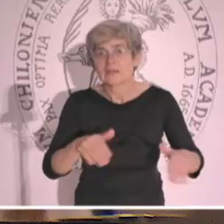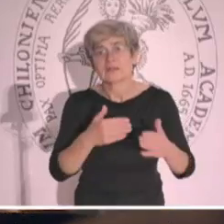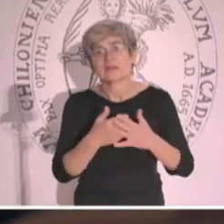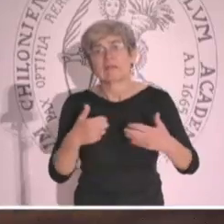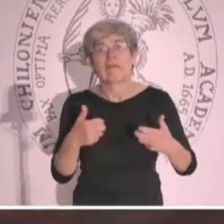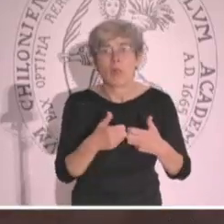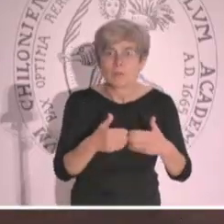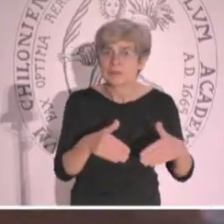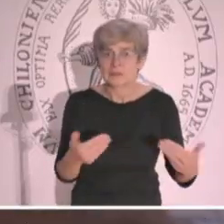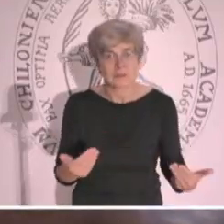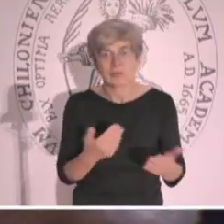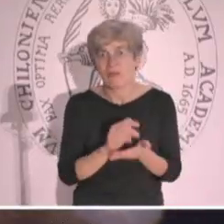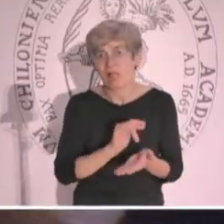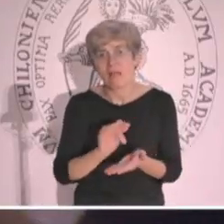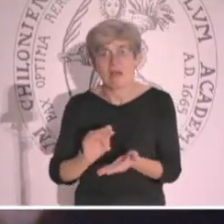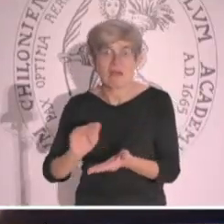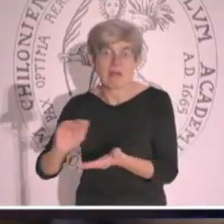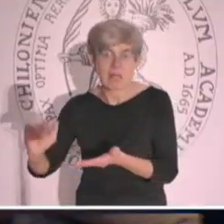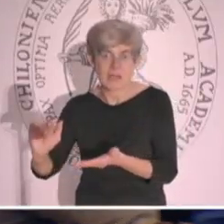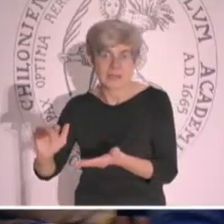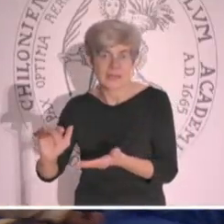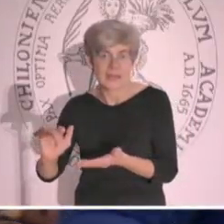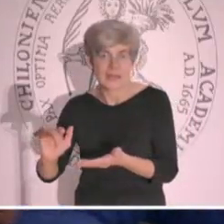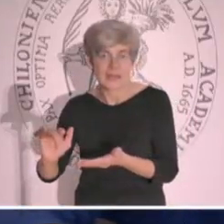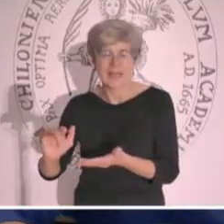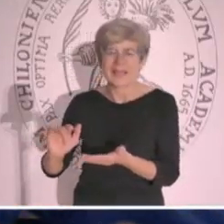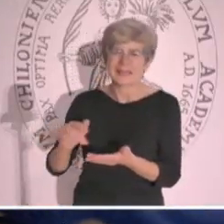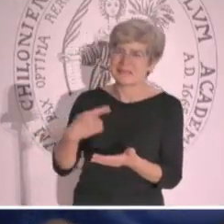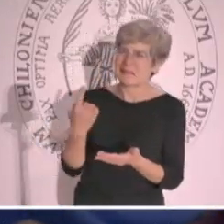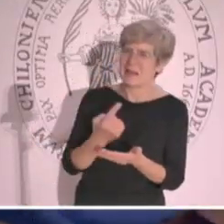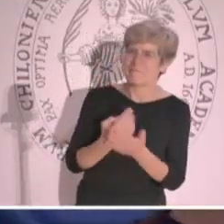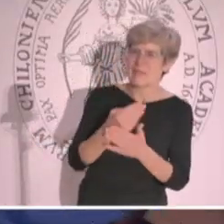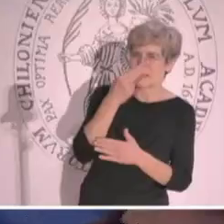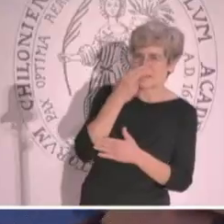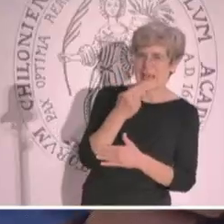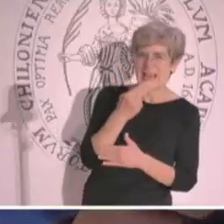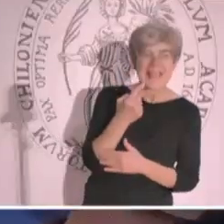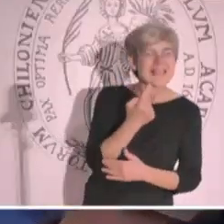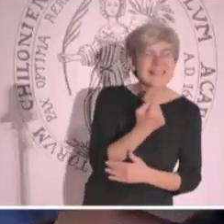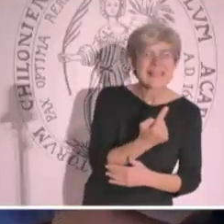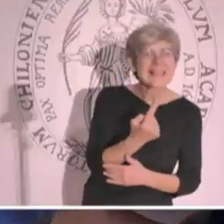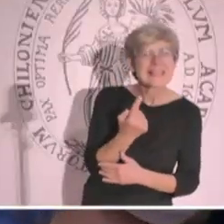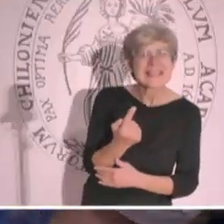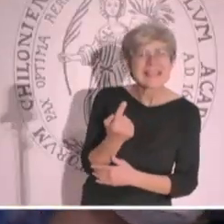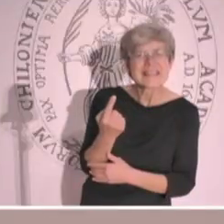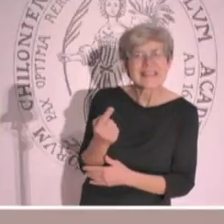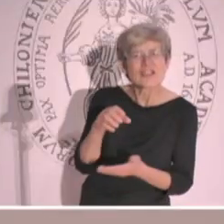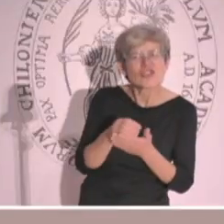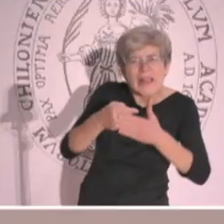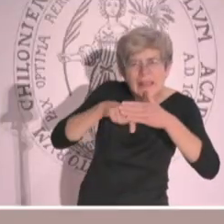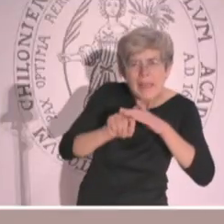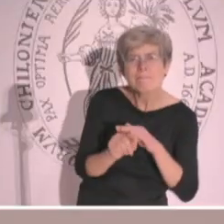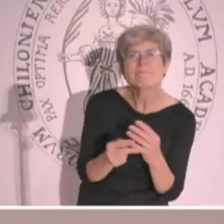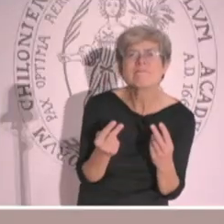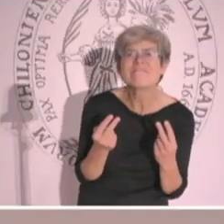hat man gemerkt, dass eben in der DNA dieser Stadt Sie, gerade die, die frisch in der Stadt sind, eine ganz, ganz wichtige Rolle spielen.